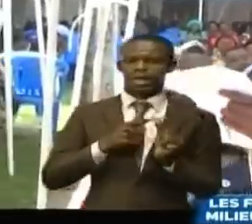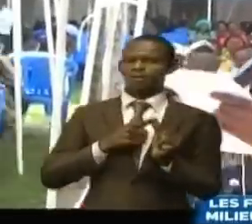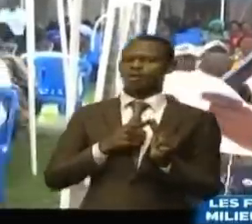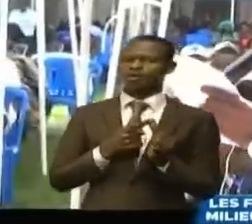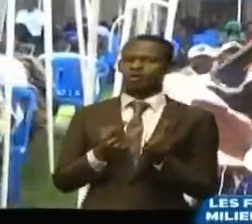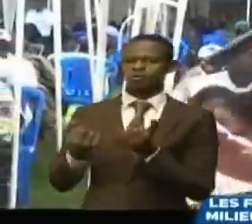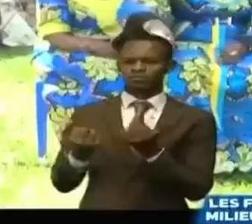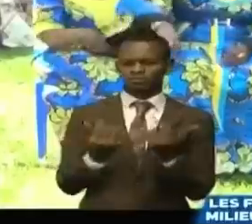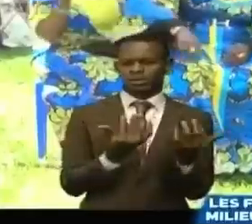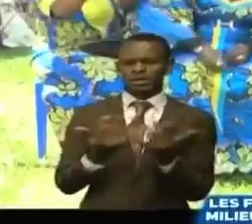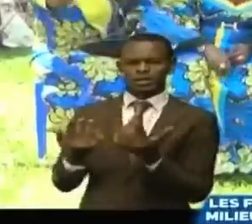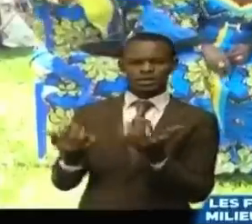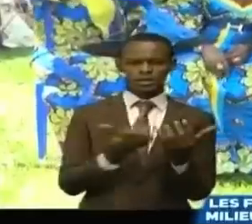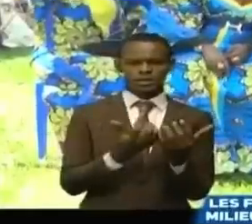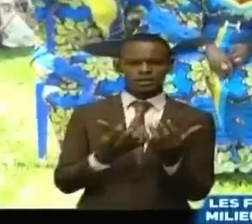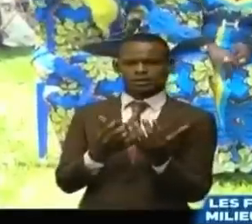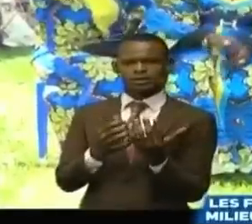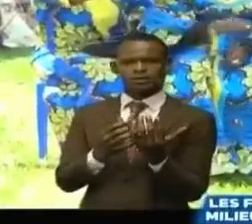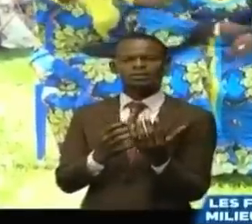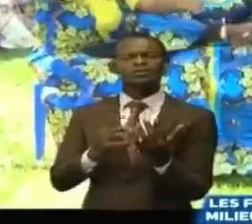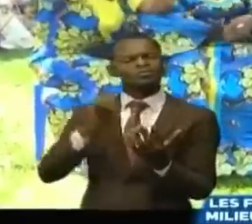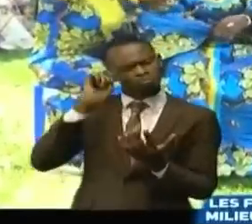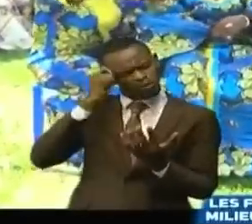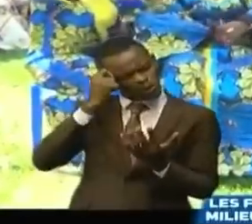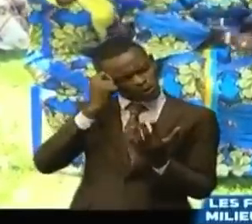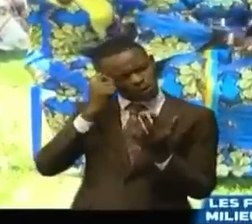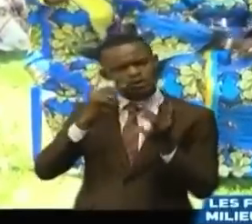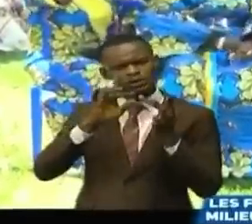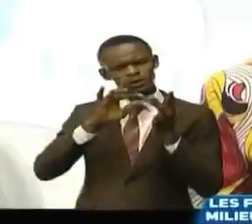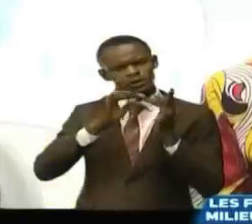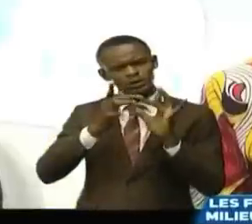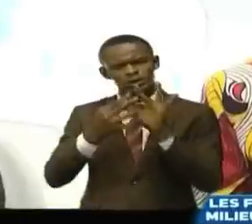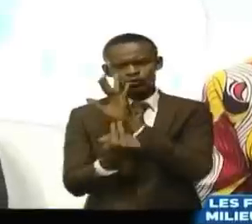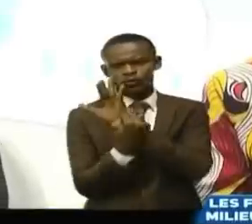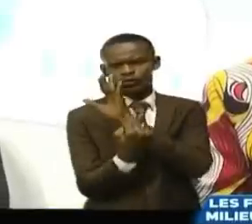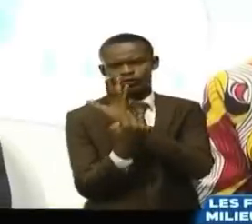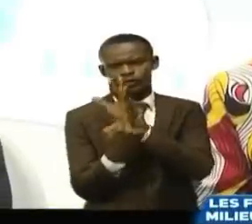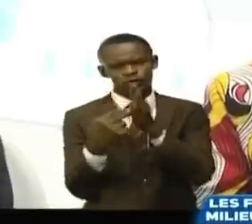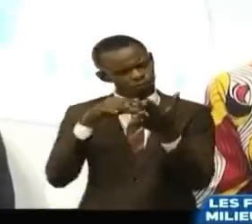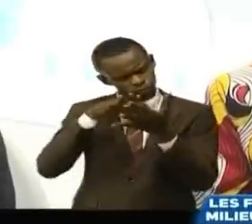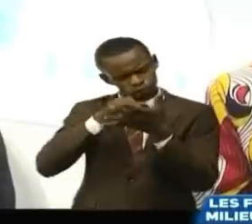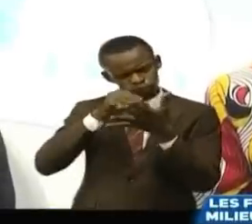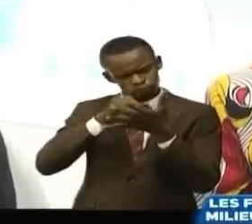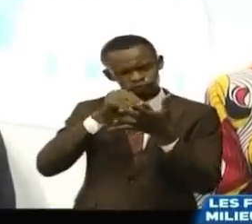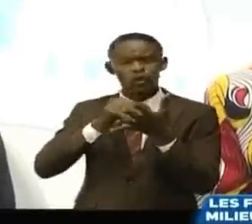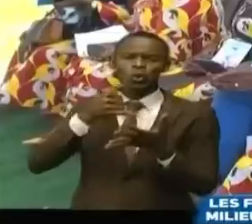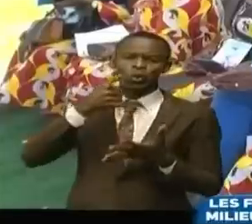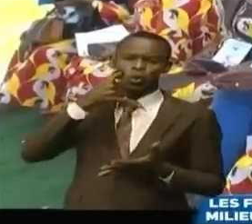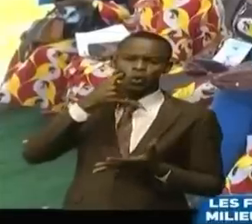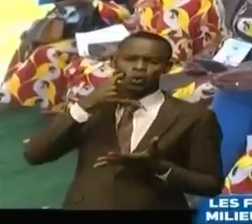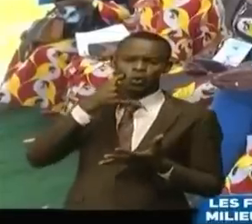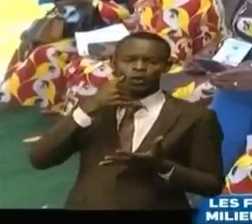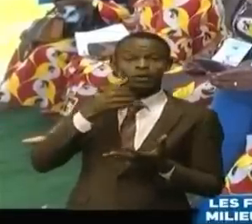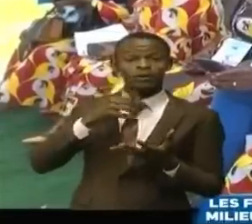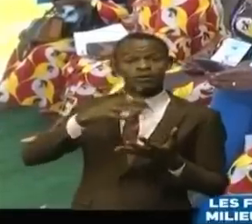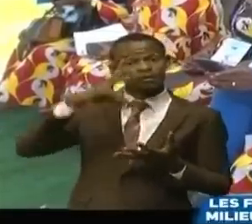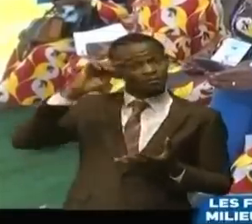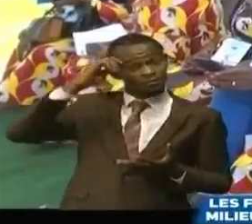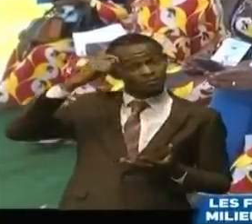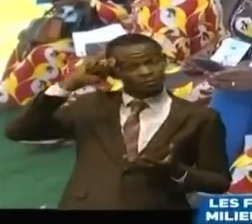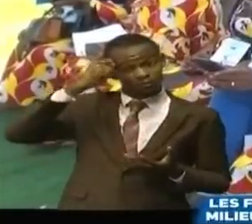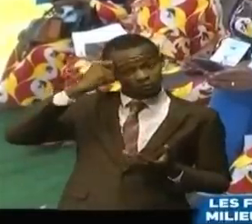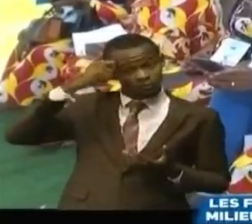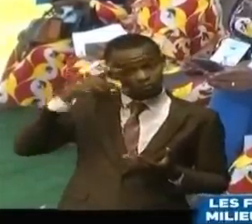lui permet surtout, dans ce qui est de l'utilisation de smartphones, d'ordinateurs, d'apprendre,